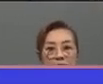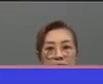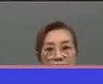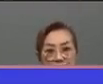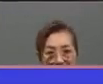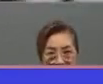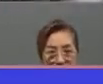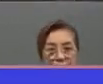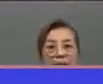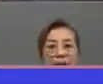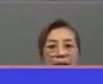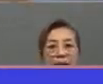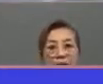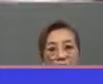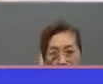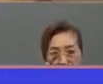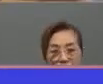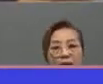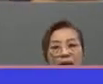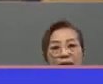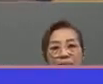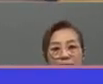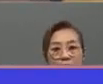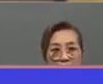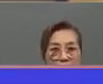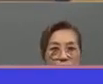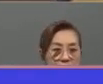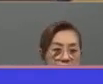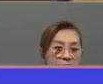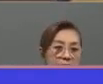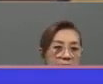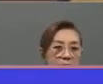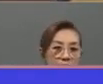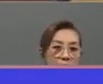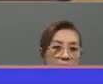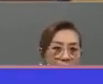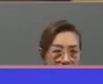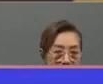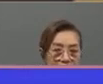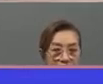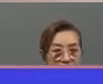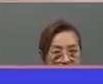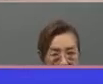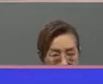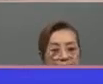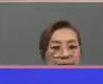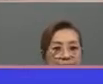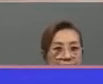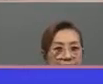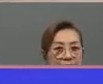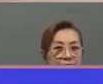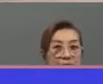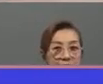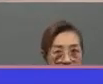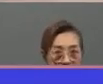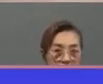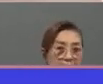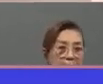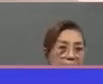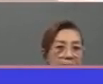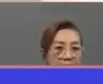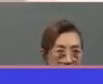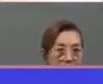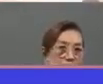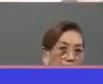บาทแล้วกว่าจะไต่ขึ้นมาถึง 18,000ได้ใช้ระยะเวลาน่าจะ 2-3ปีอื 3